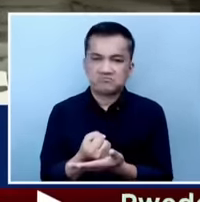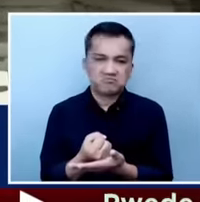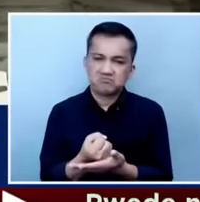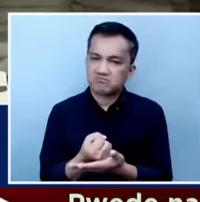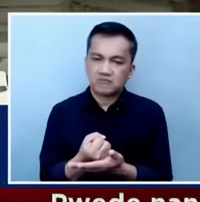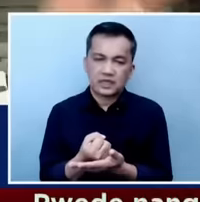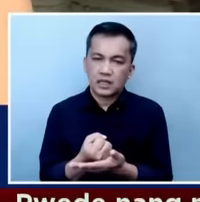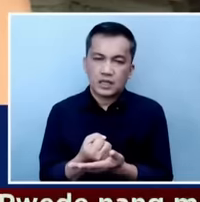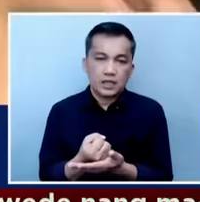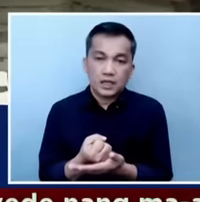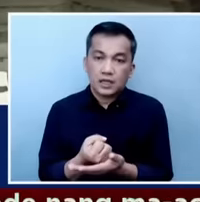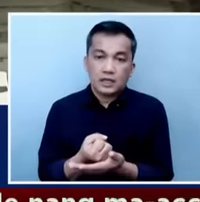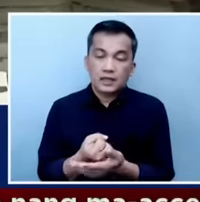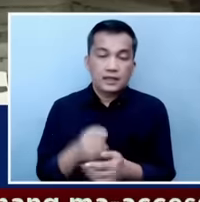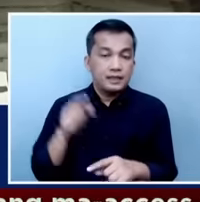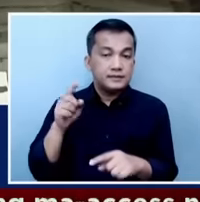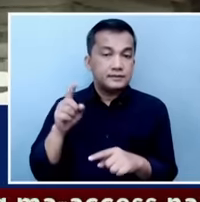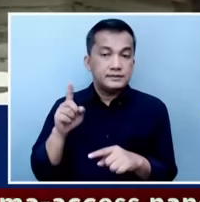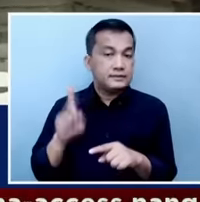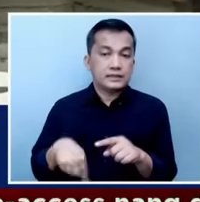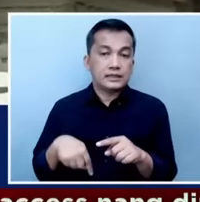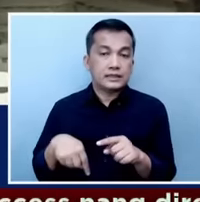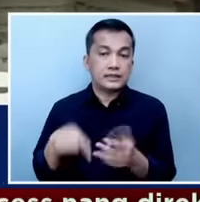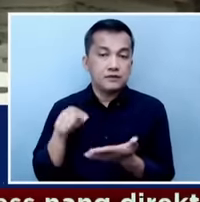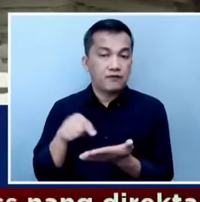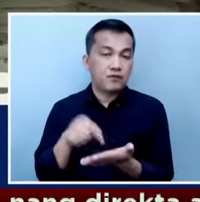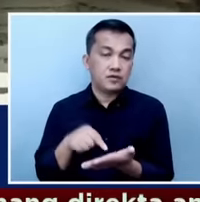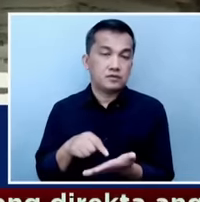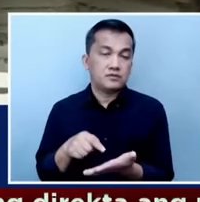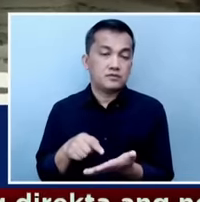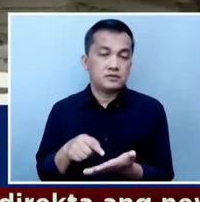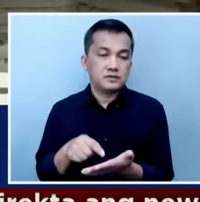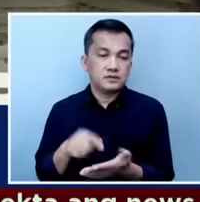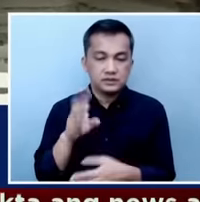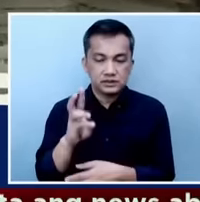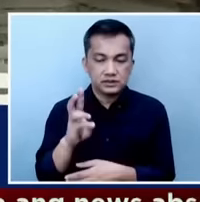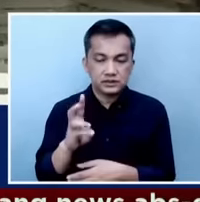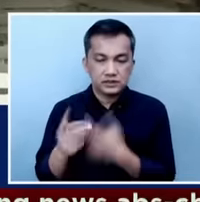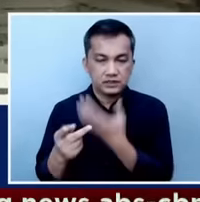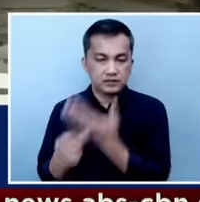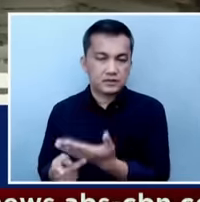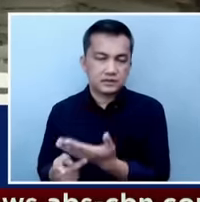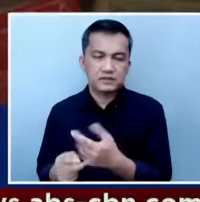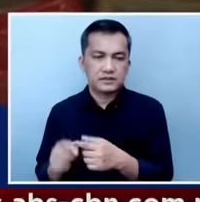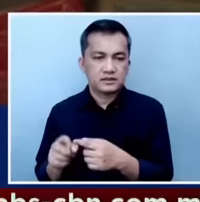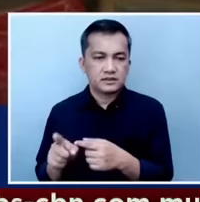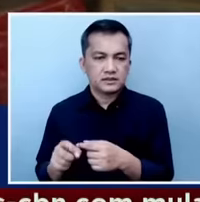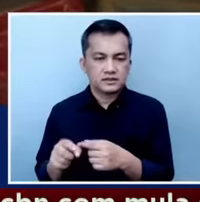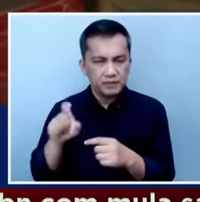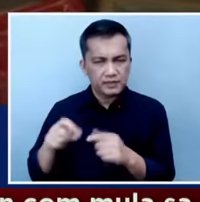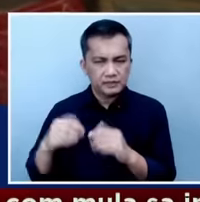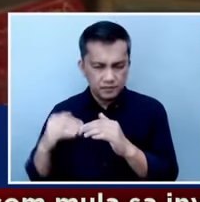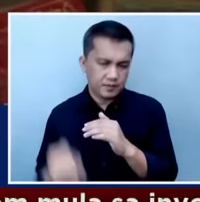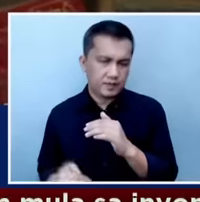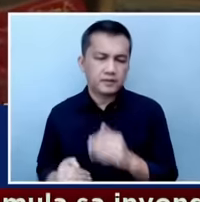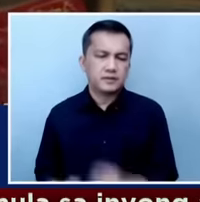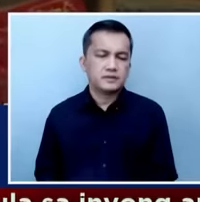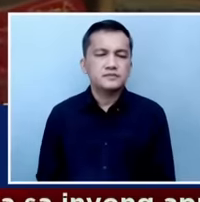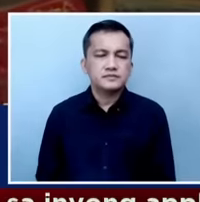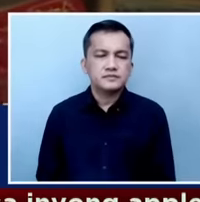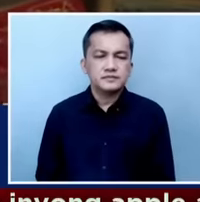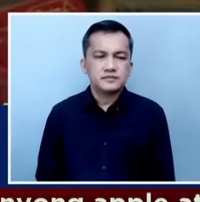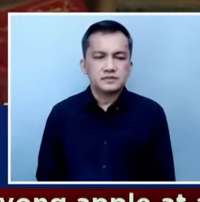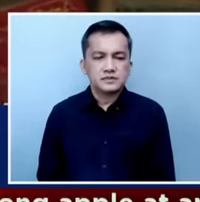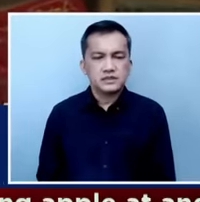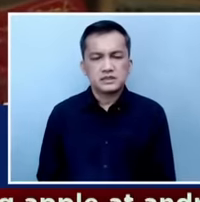siya afford sa 60 per kilo hanggat maaari, mas mababa pa dapat. Yung sahod talaga, depende